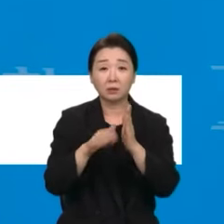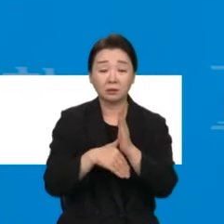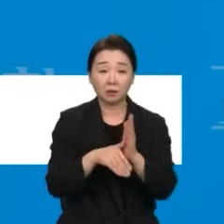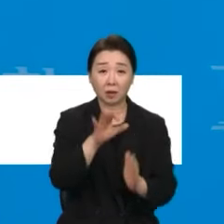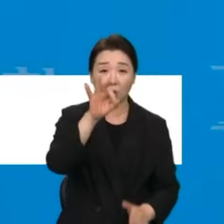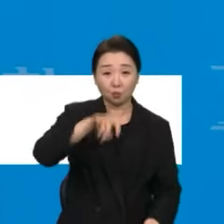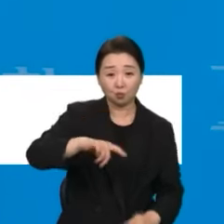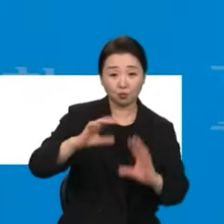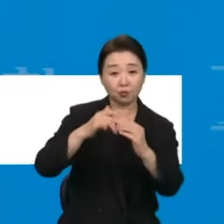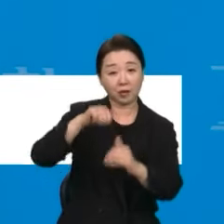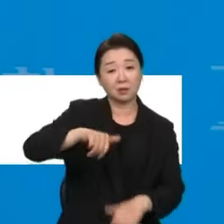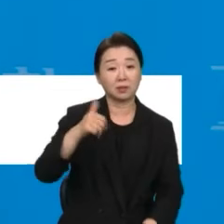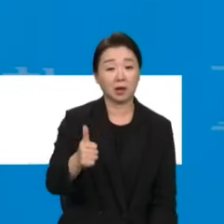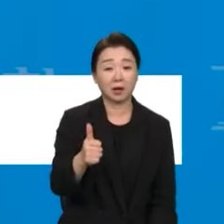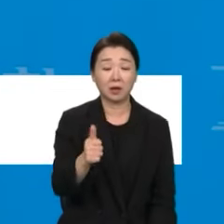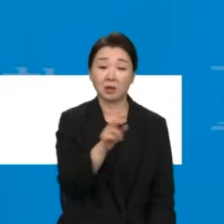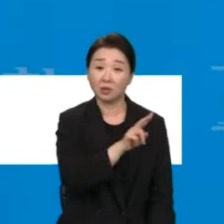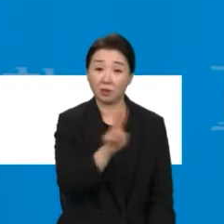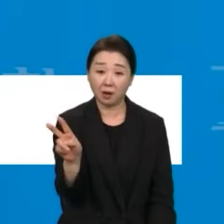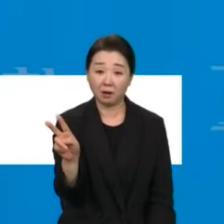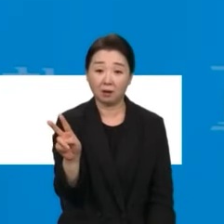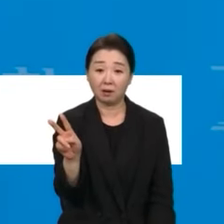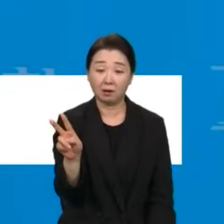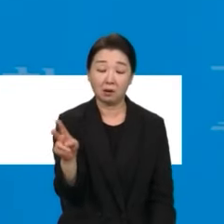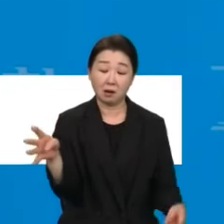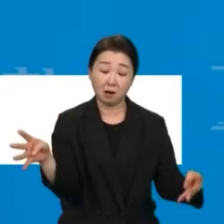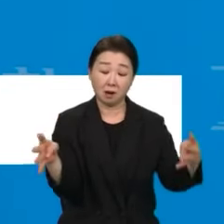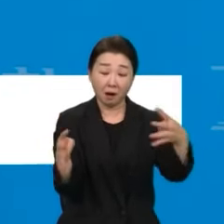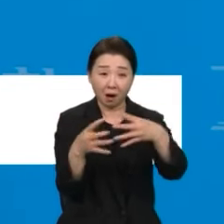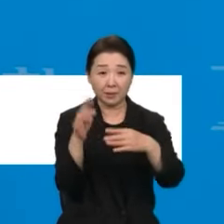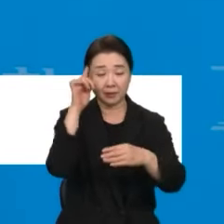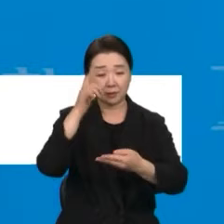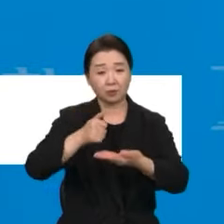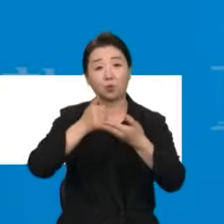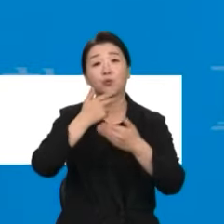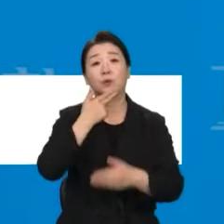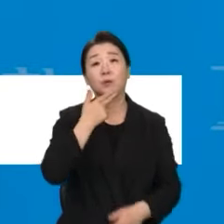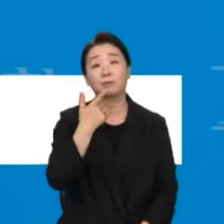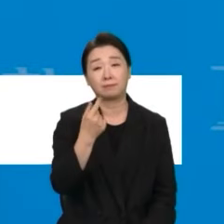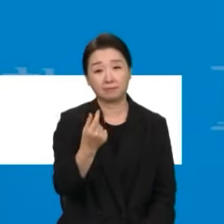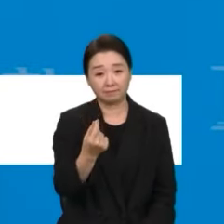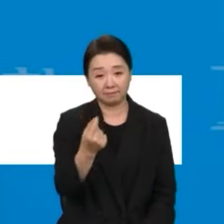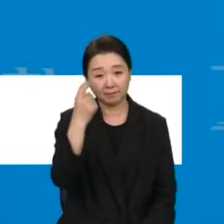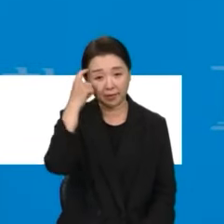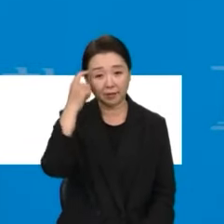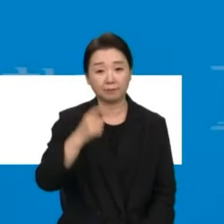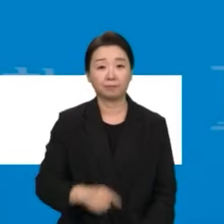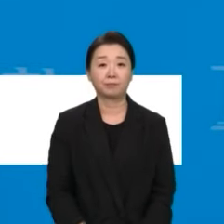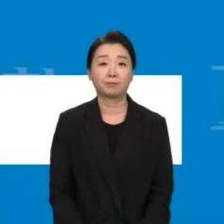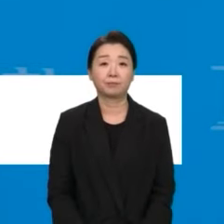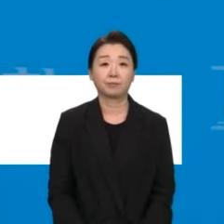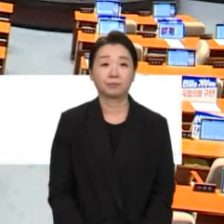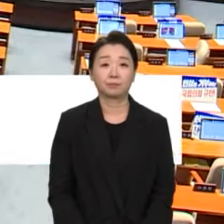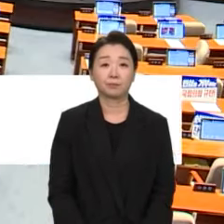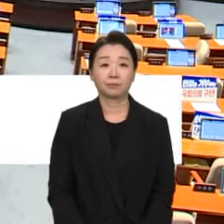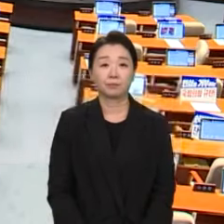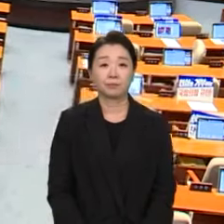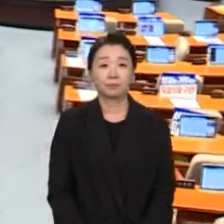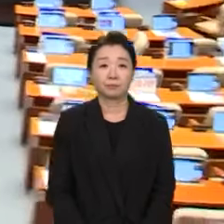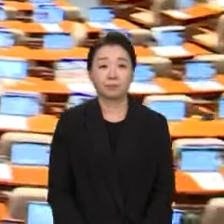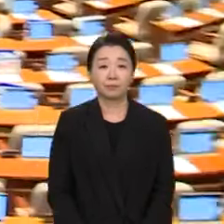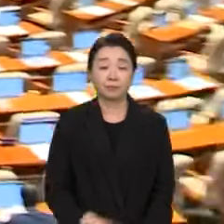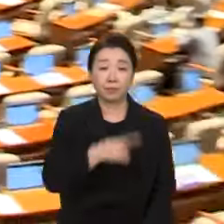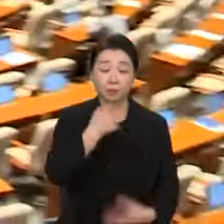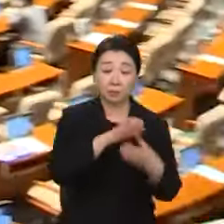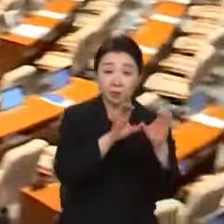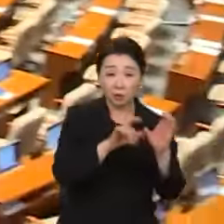우원식 국회의장께서 여야의 합의 정신을 존중하지 않는 것이다. 이렇게 해석될 수밖에 없습니다.